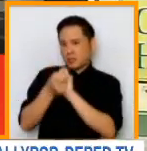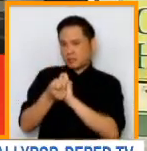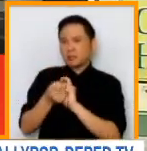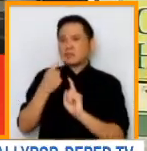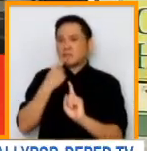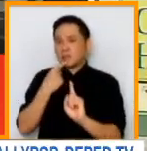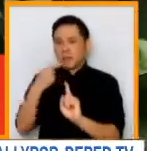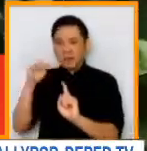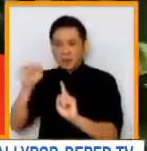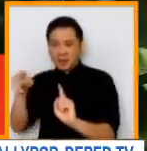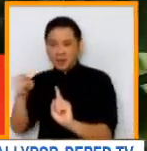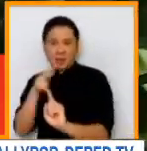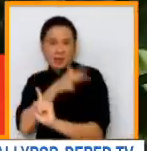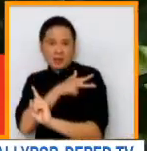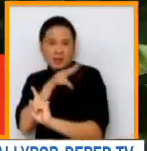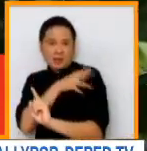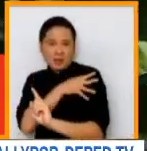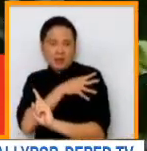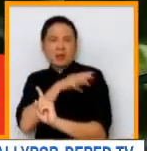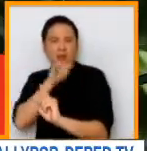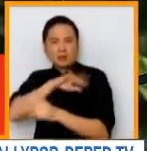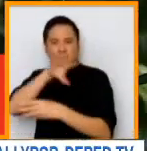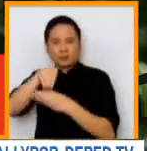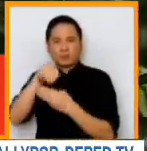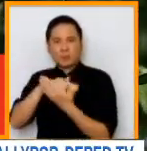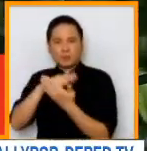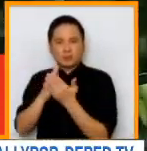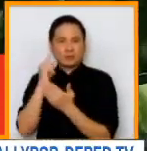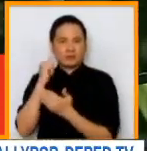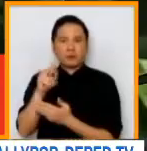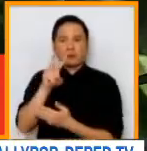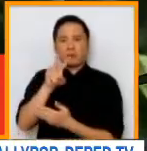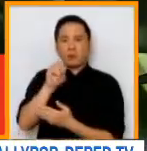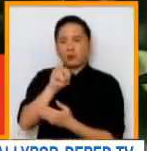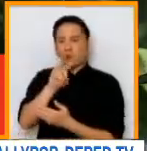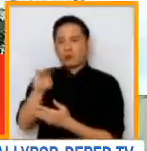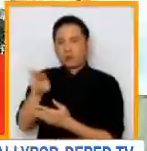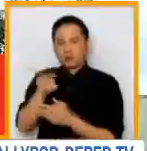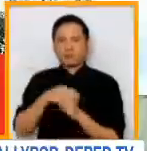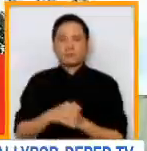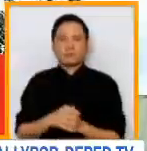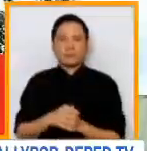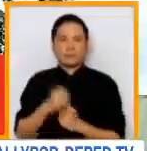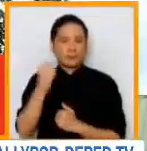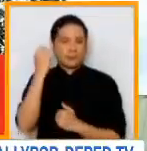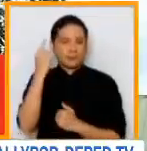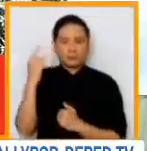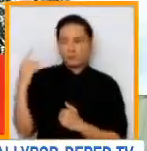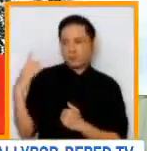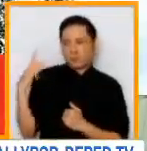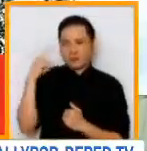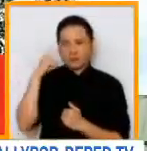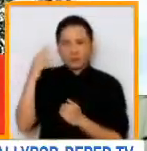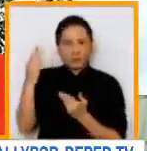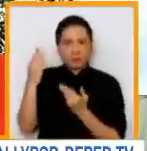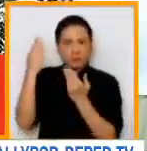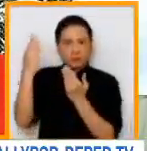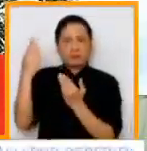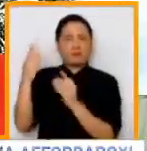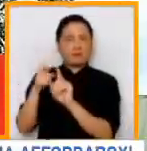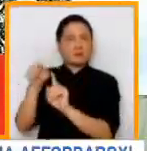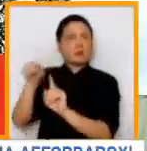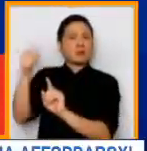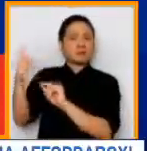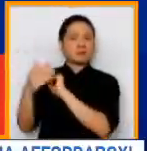shots sa kanilang 2022 budget. Pero hihintayin muna nila ang rekomendasyon ng mga eksperto. Sa isang